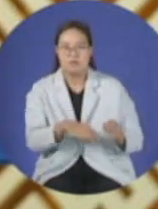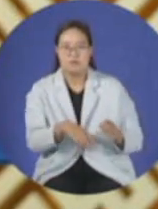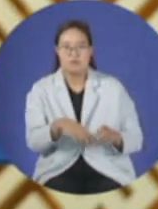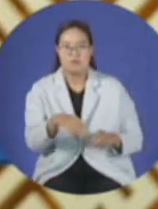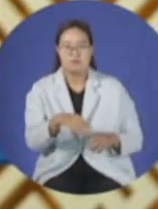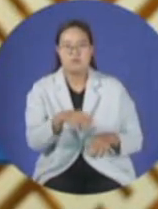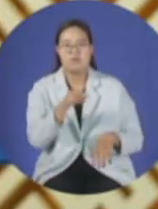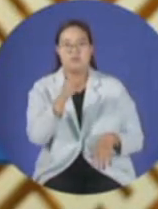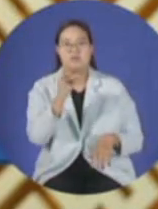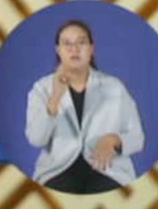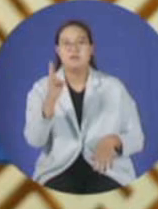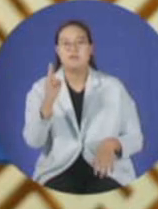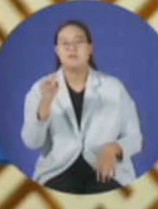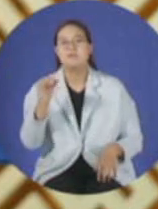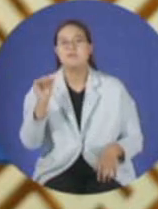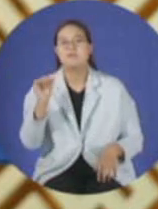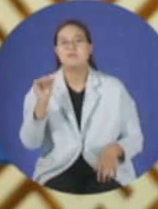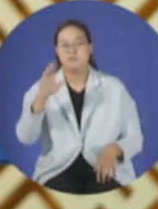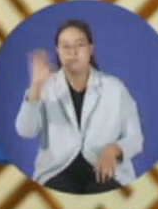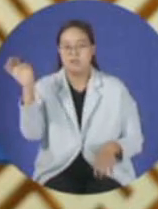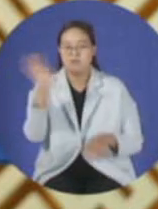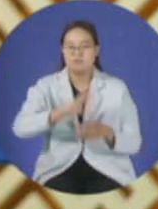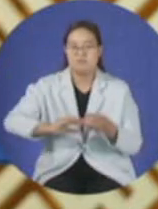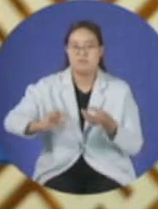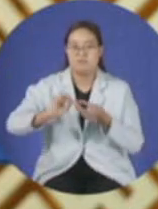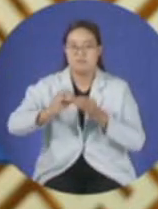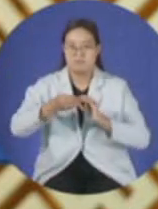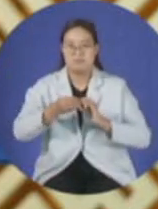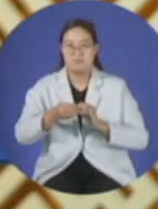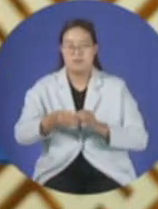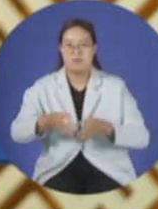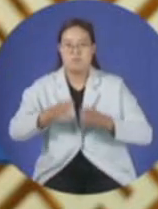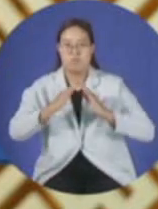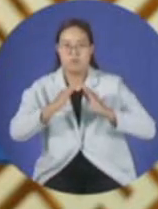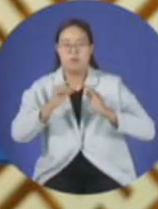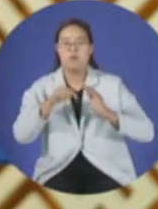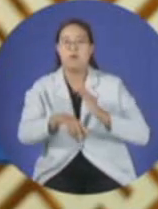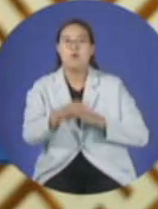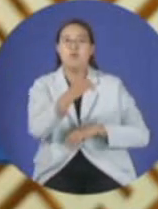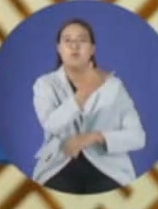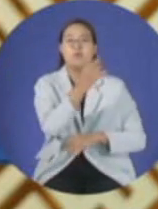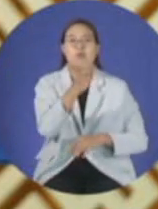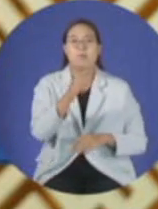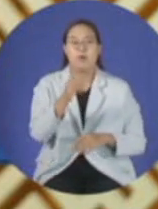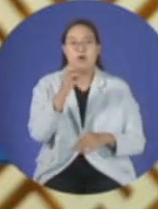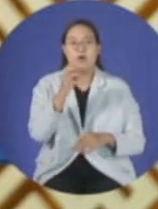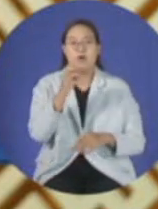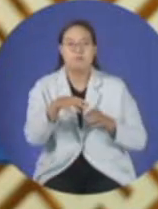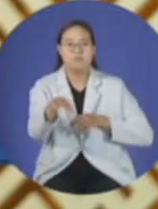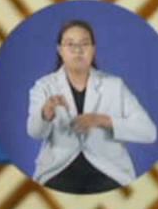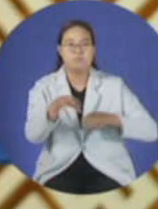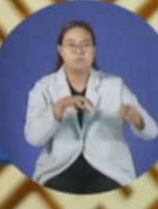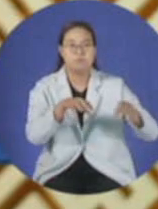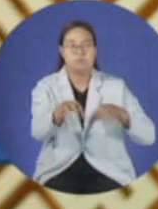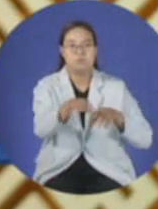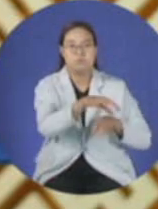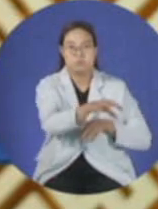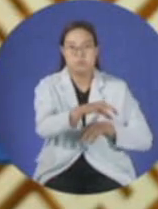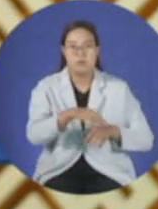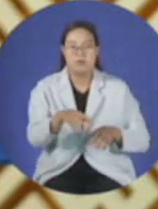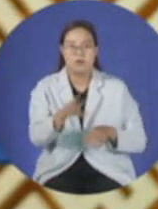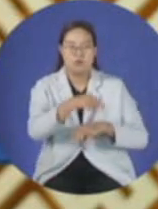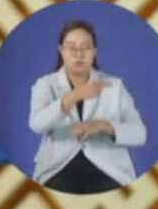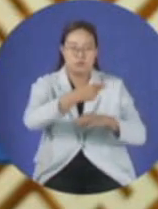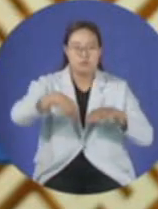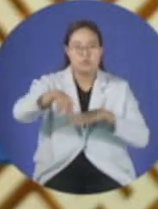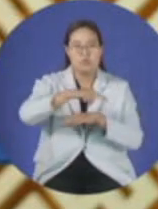tank одоо байгуулаад гөр Улаанбаатар хотын салбар салбар чиглэл чиглэл за мөн дүүргүүдийн